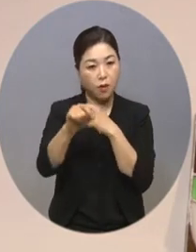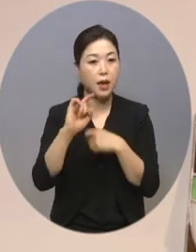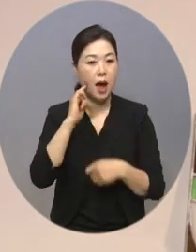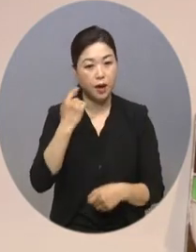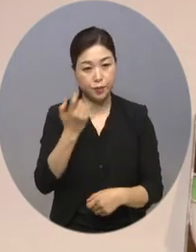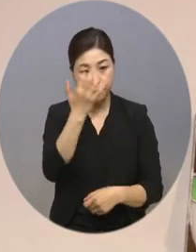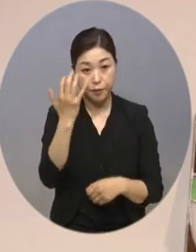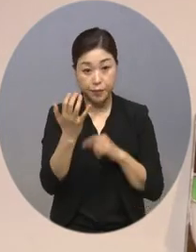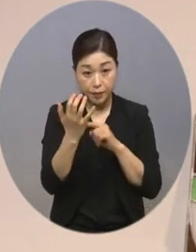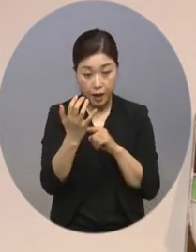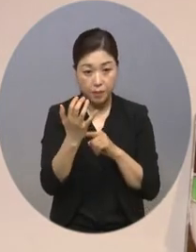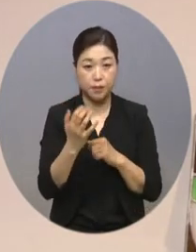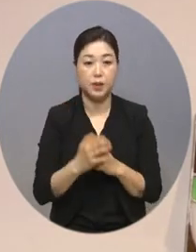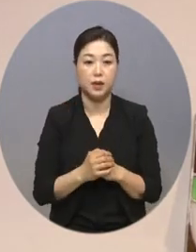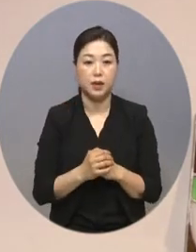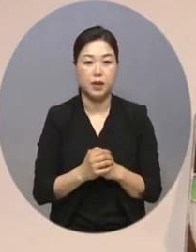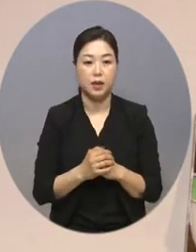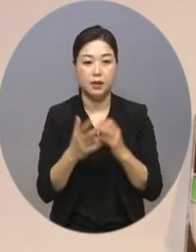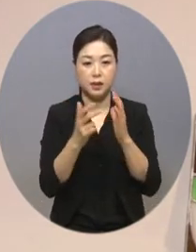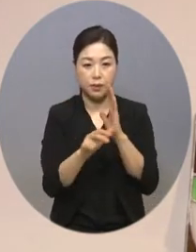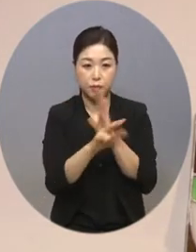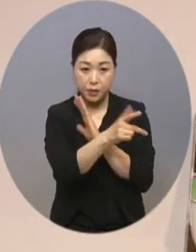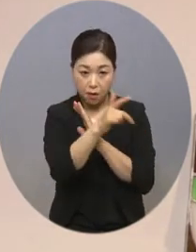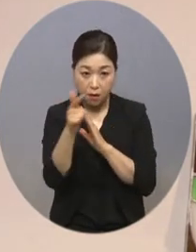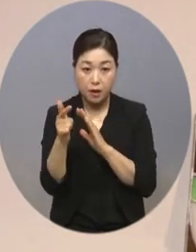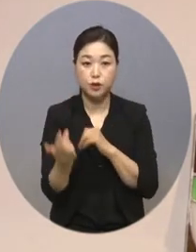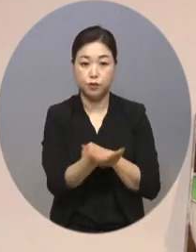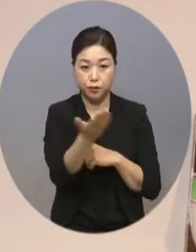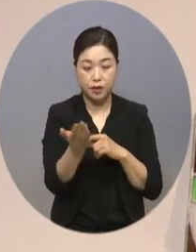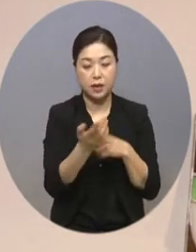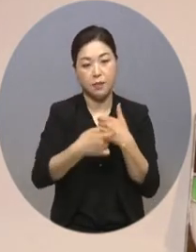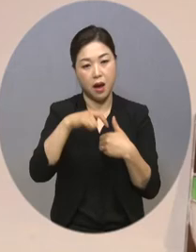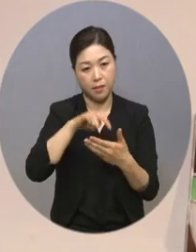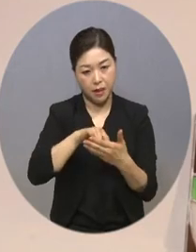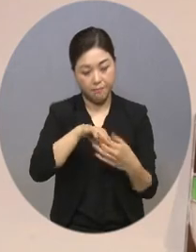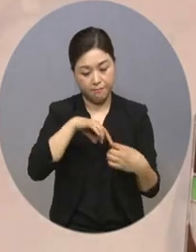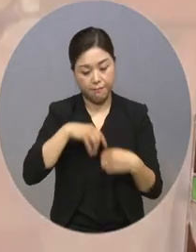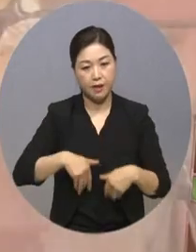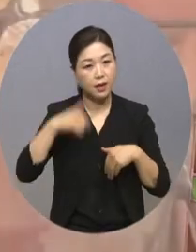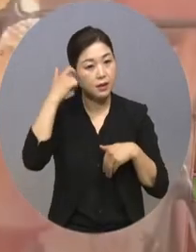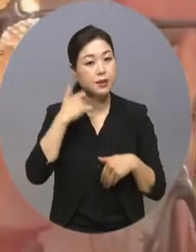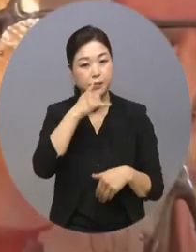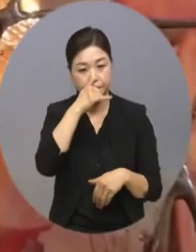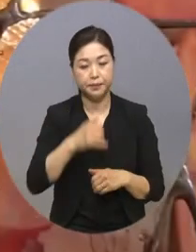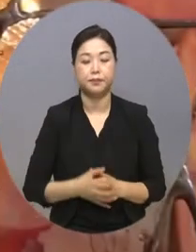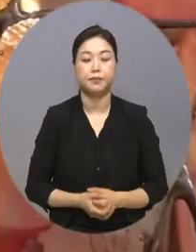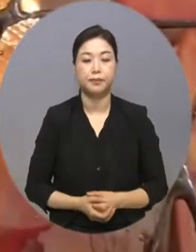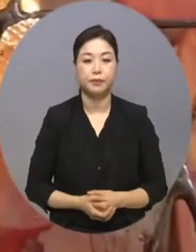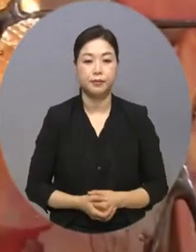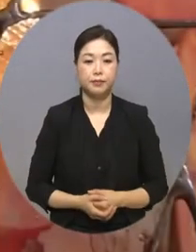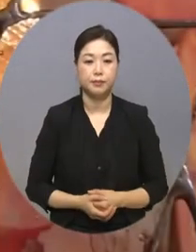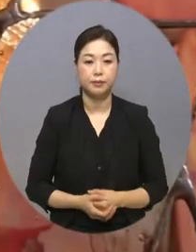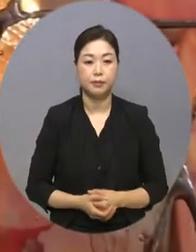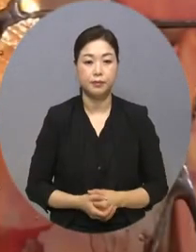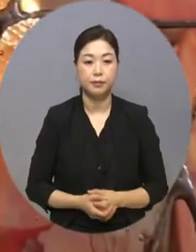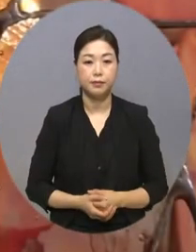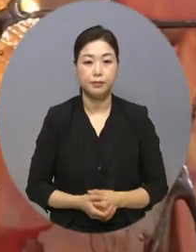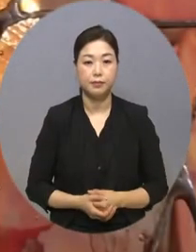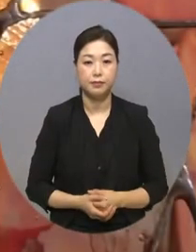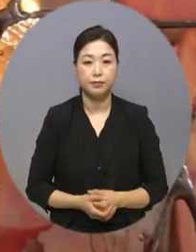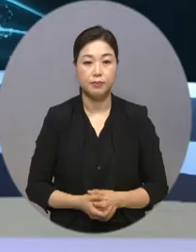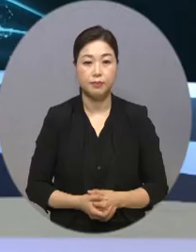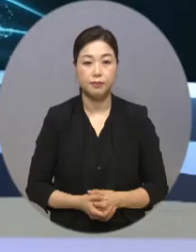아름다움이 영롱하게 빛나는 작품들은 우리 모두에게 따스하게 다가옵니다. 복지TV 뉴스 이소영입니다.